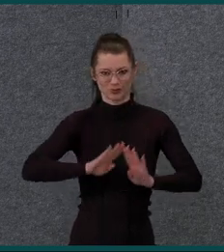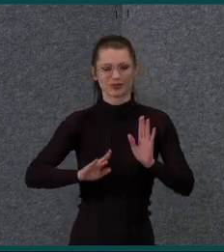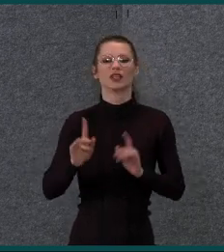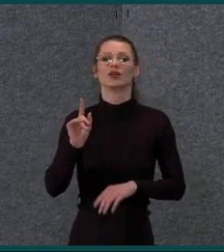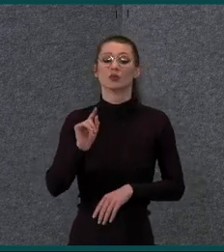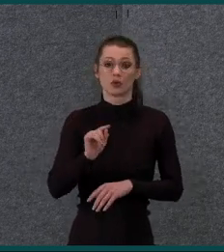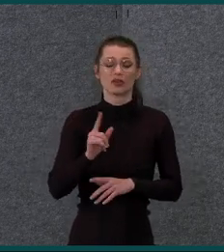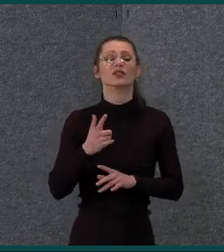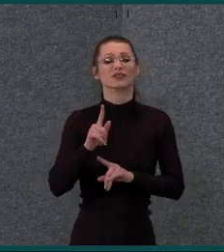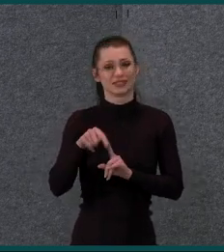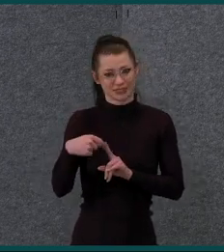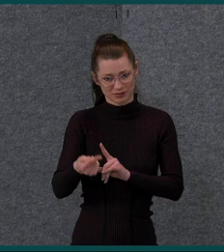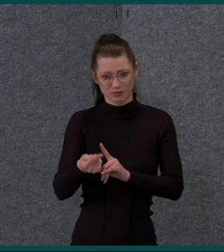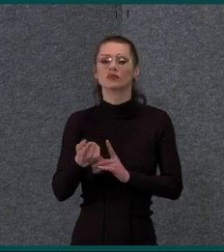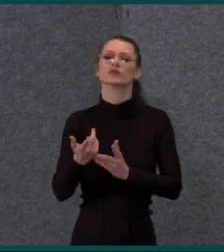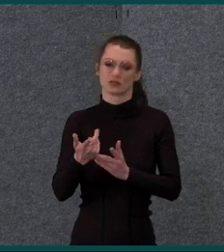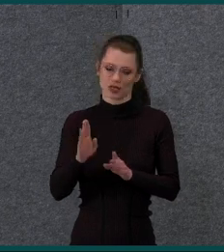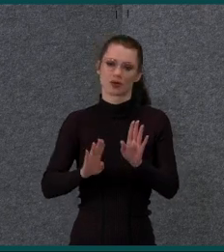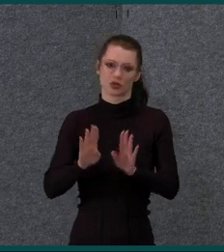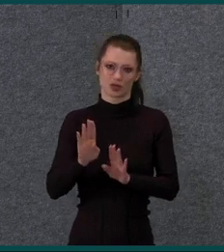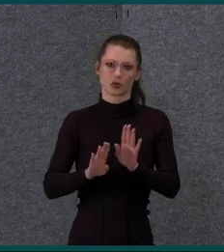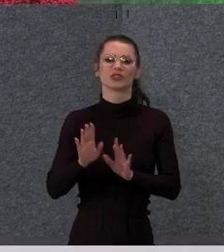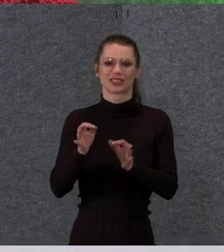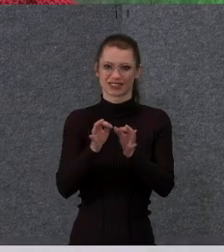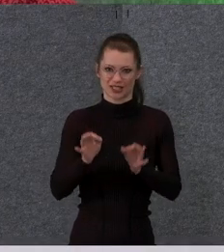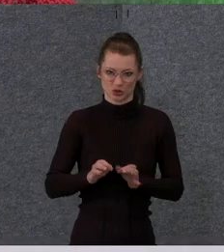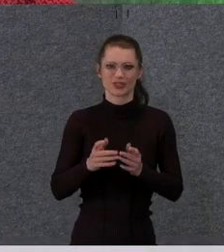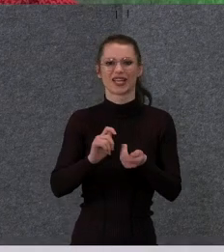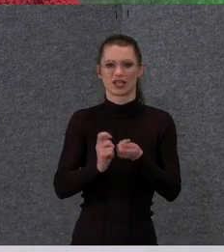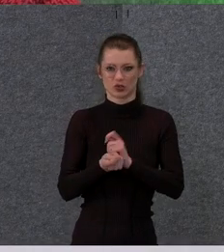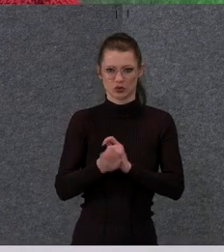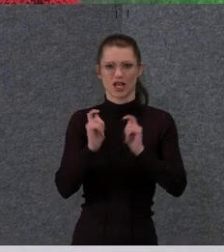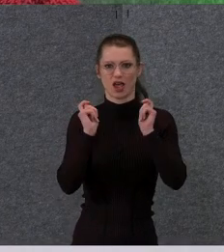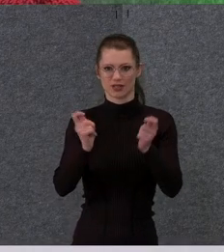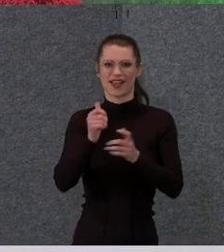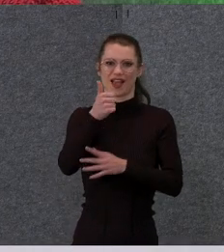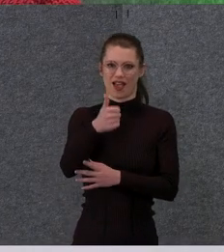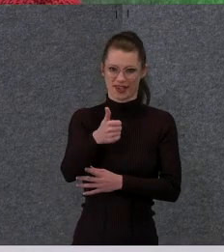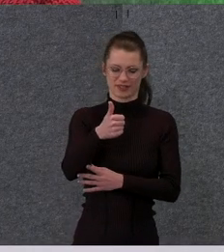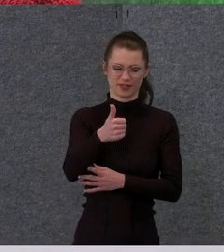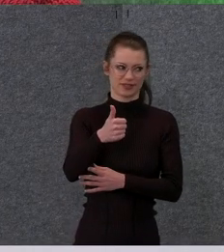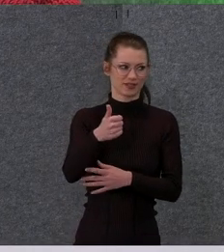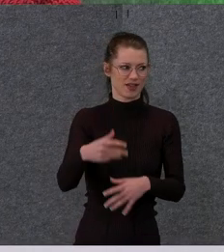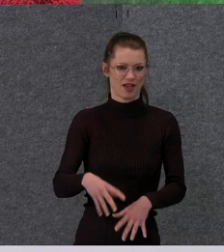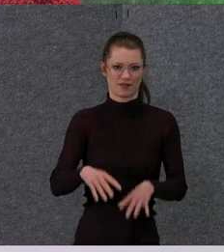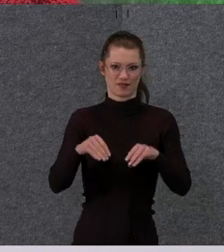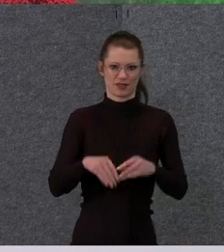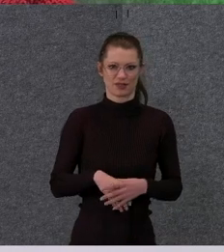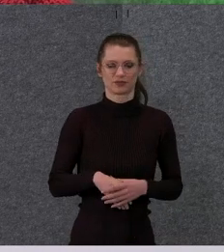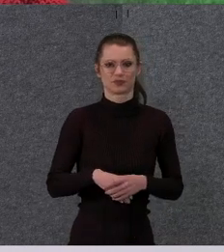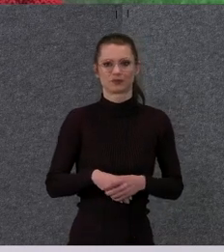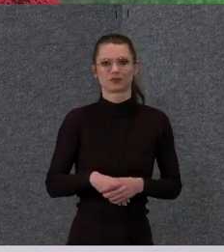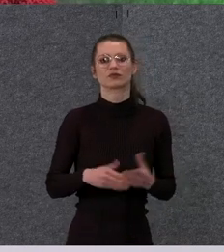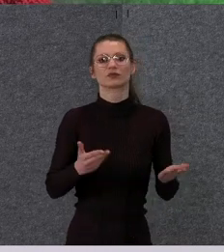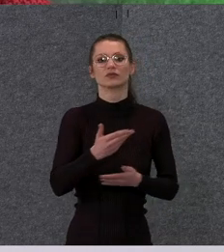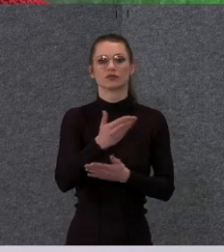sodass wir direkt in die Abstimmung des Satzungsänderungsantrages 1 einsteigen können. Auch hier bitte ich jetzt darum, die Abstimmung